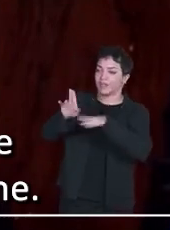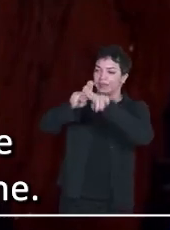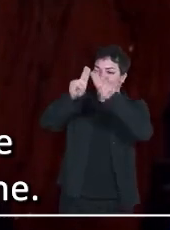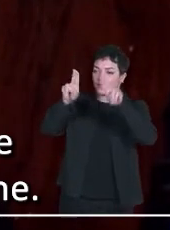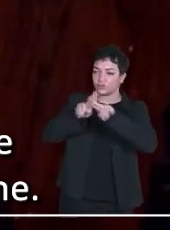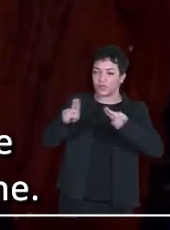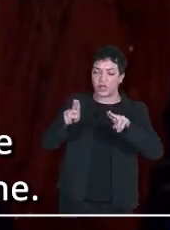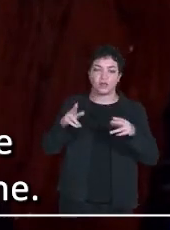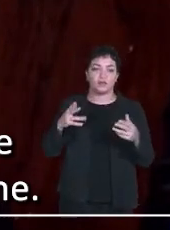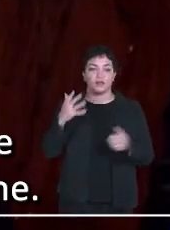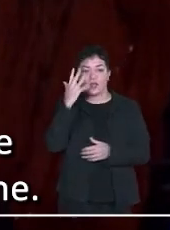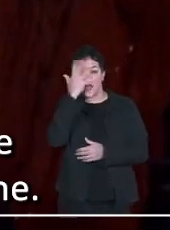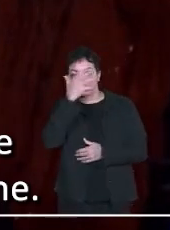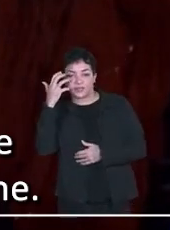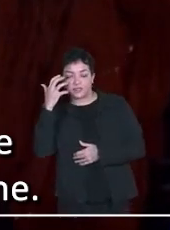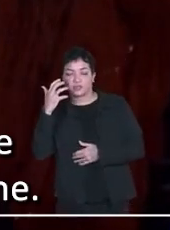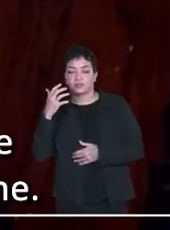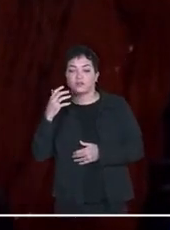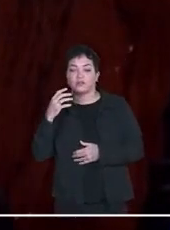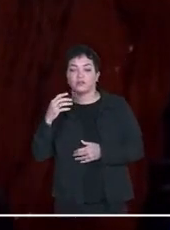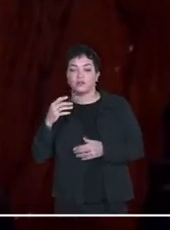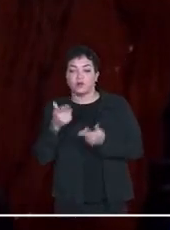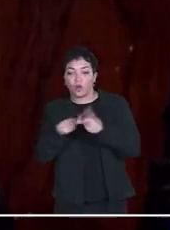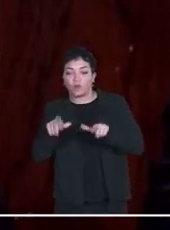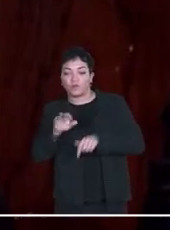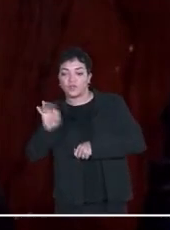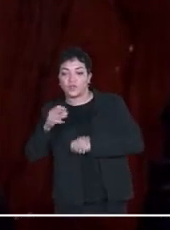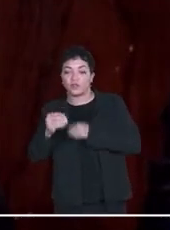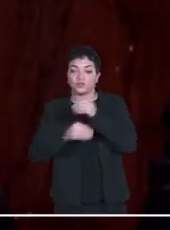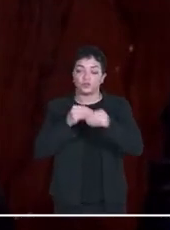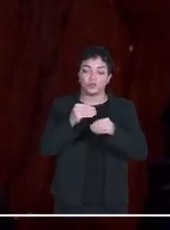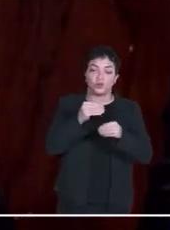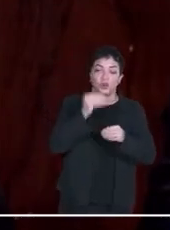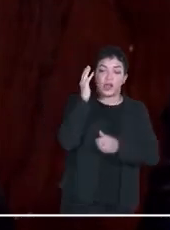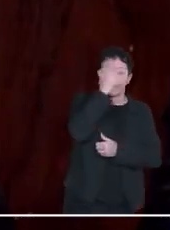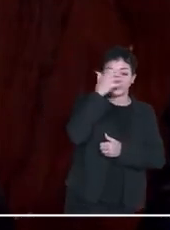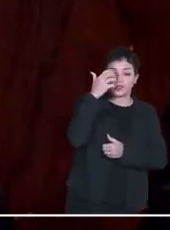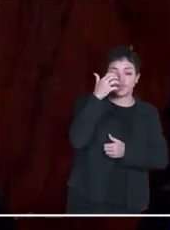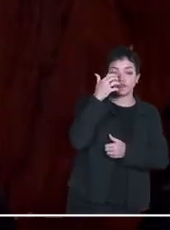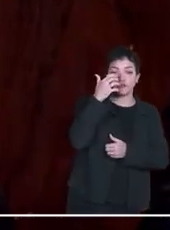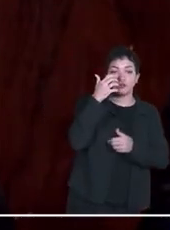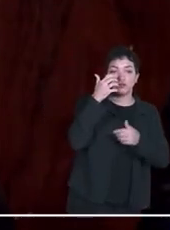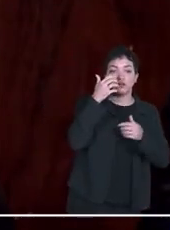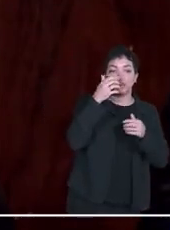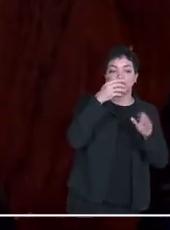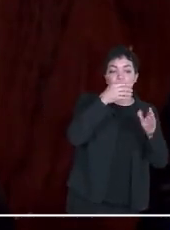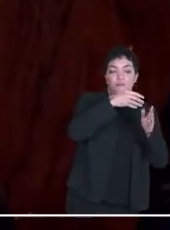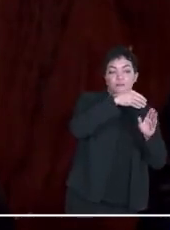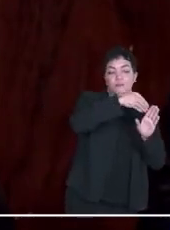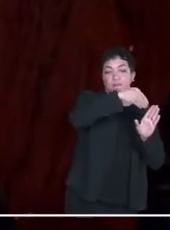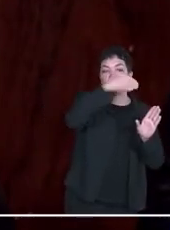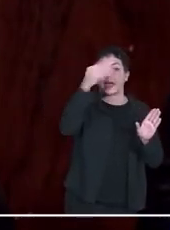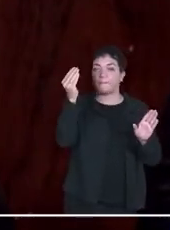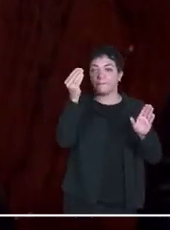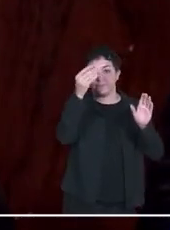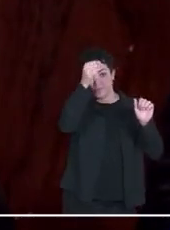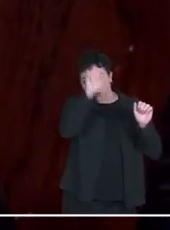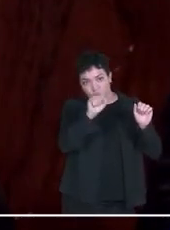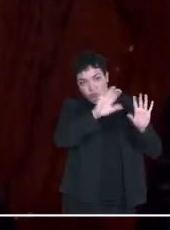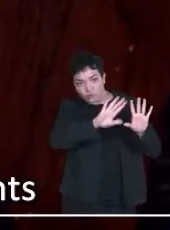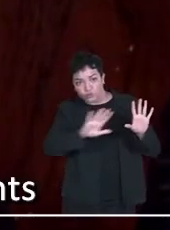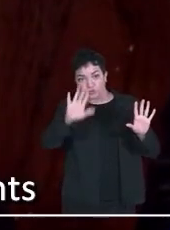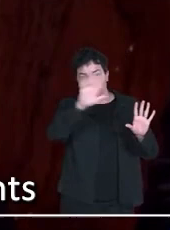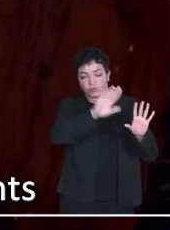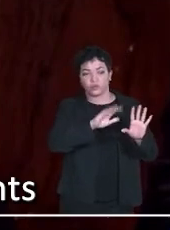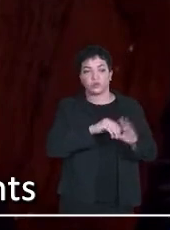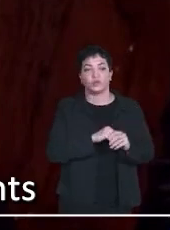Afrique francophone ou en Afrique subsaharienne, là où actuellement des partenariats sont complexes à maintenir. Et